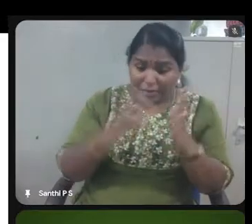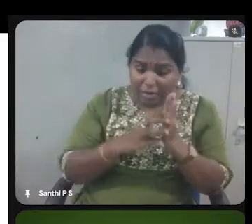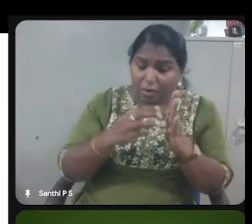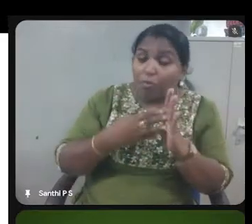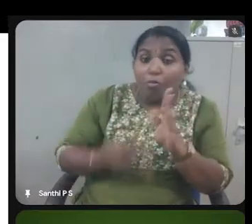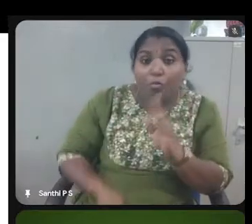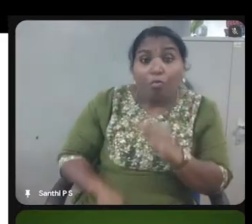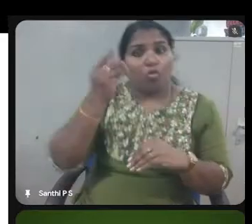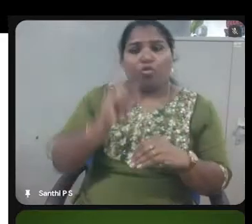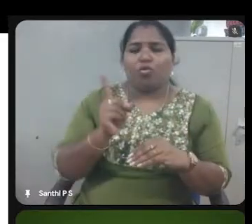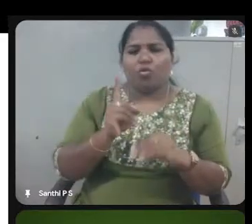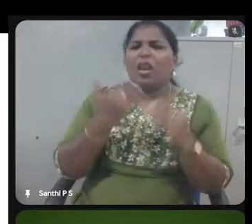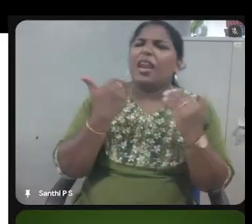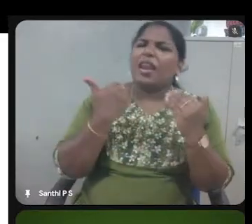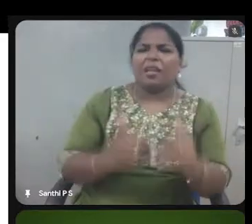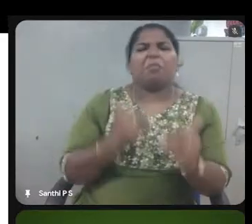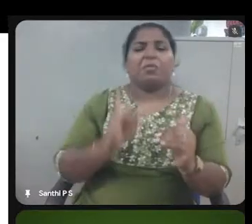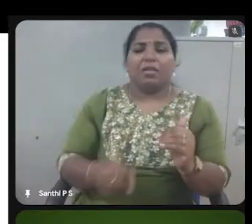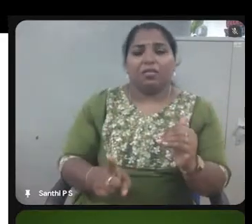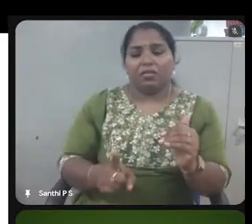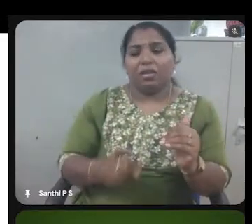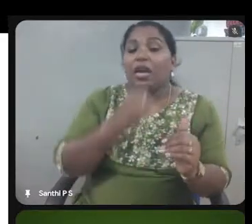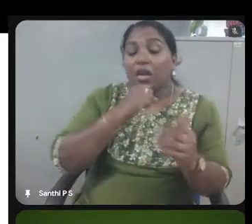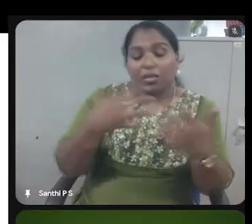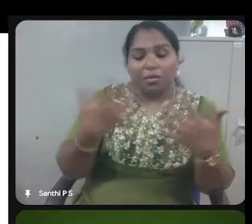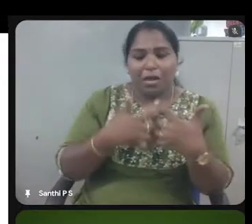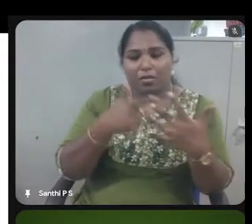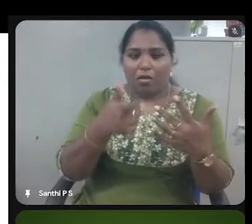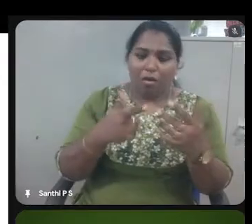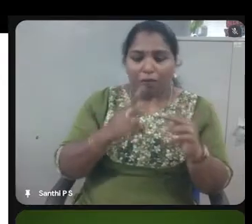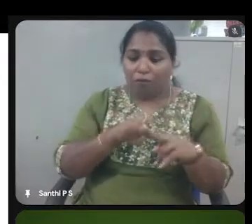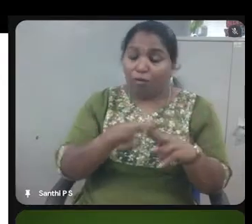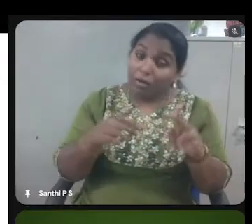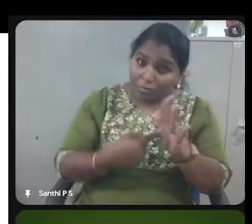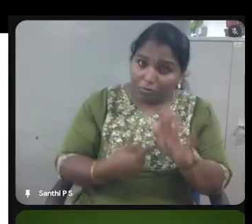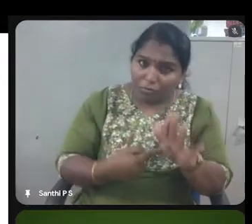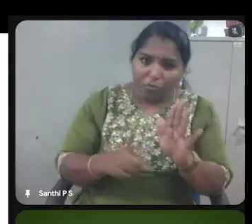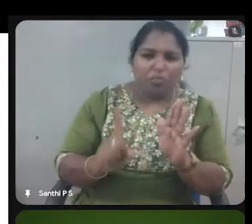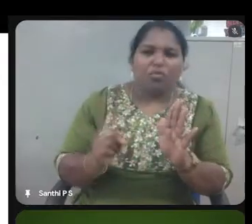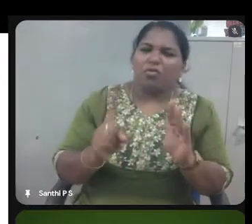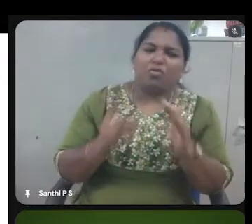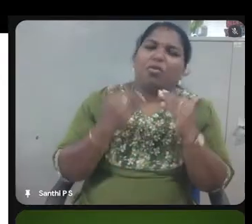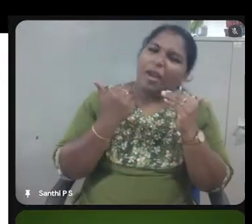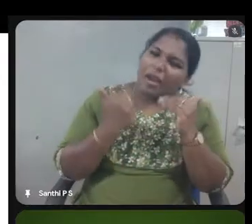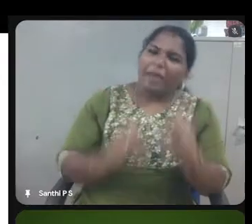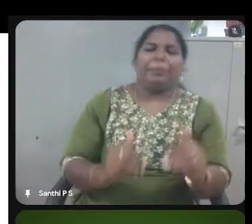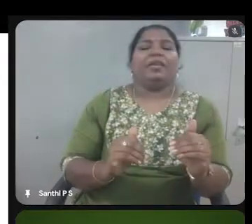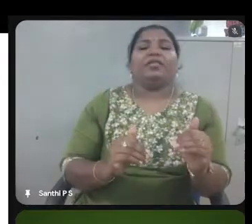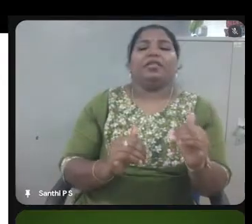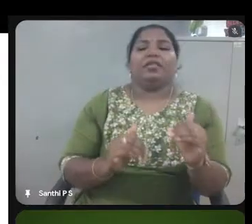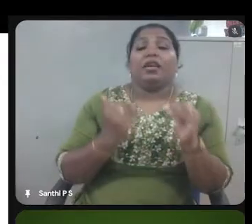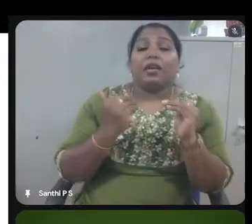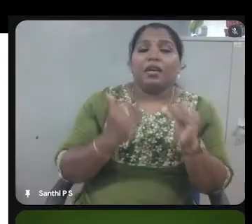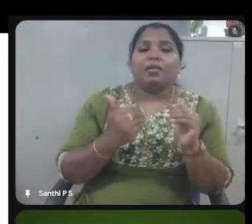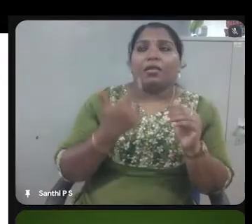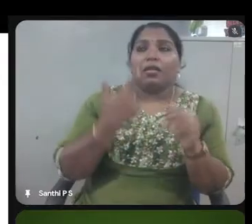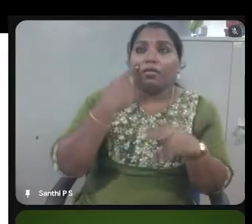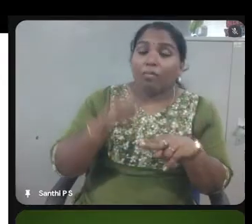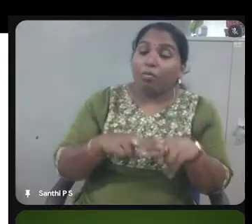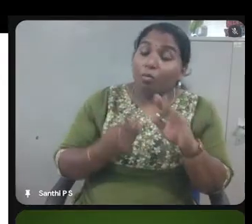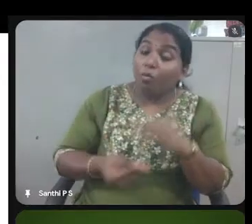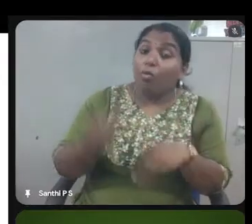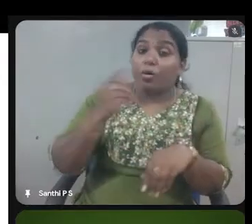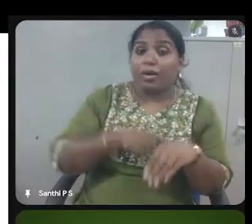പ്രശ്നമാണ്. അപ്പം അതും നിങ്ങൾ ഏജ് അപ്രോപ്രിയേറ്റ് ആണ് എന്ന് വെച്ചിട്ട് കൂടുതൽ സമയം കണ്ടാലും അത് ചിലപ്പം അതൊരു നെഗറ്റീവായിട്ട് ചിലപ്പം വരാൻ